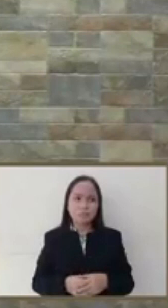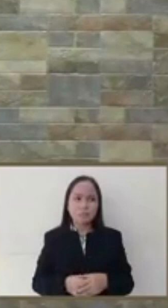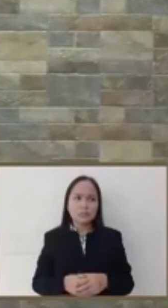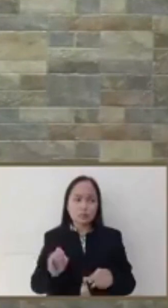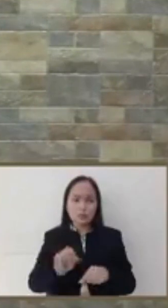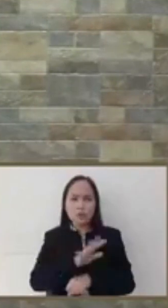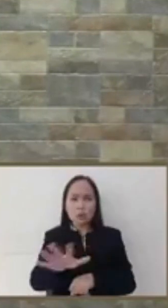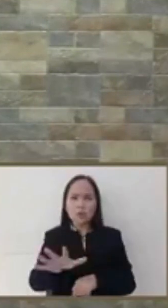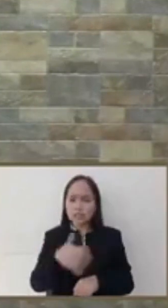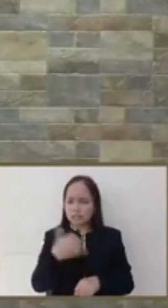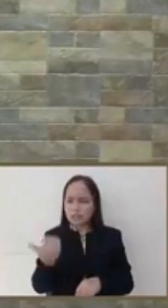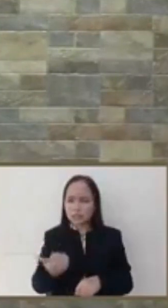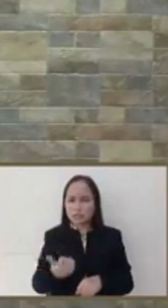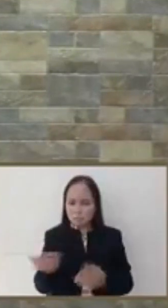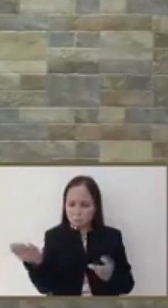Influence, bring them in.